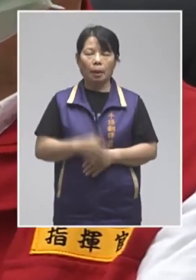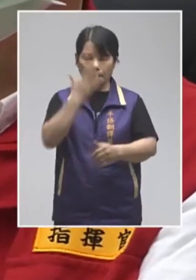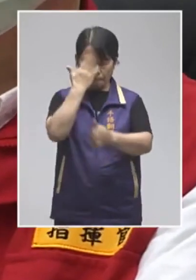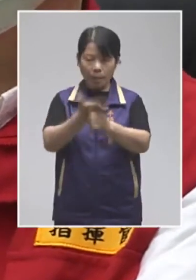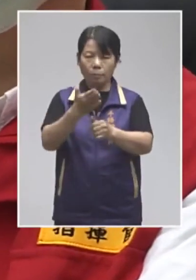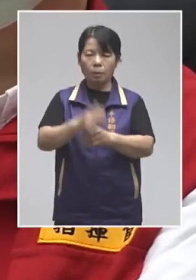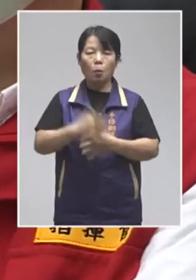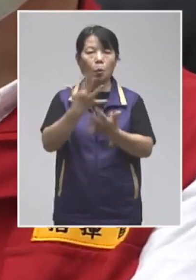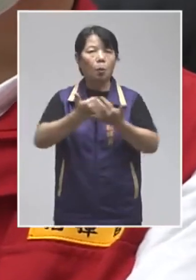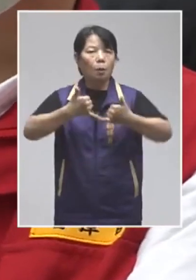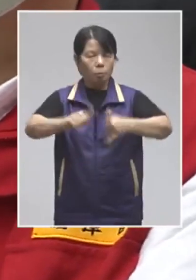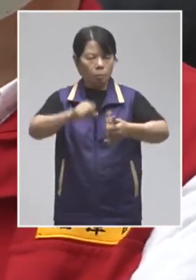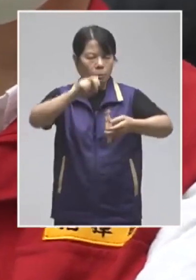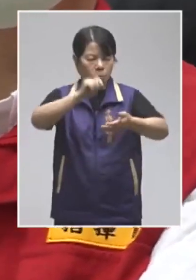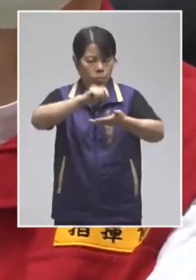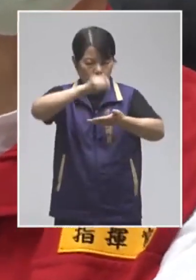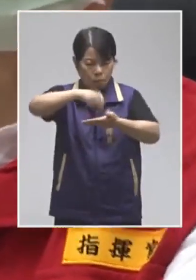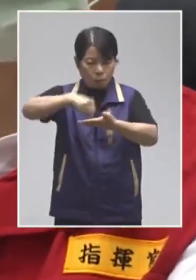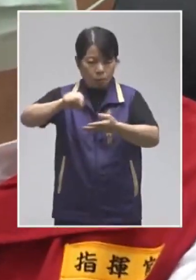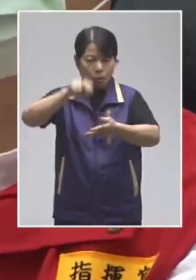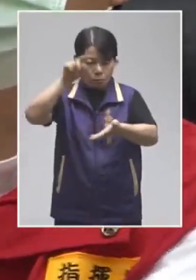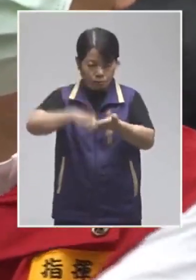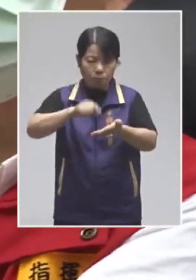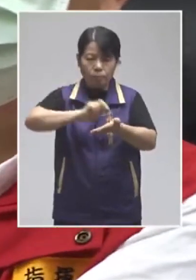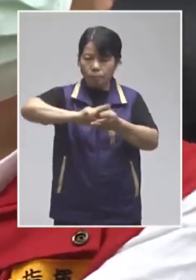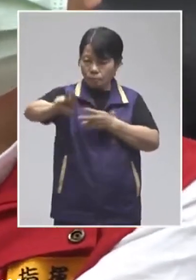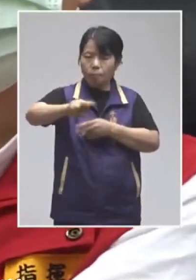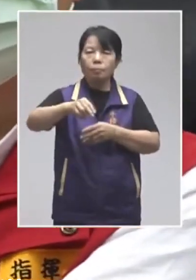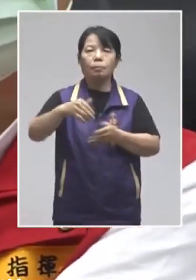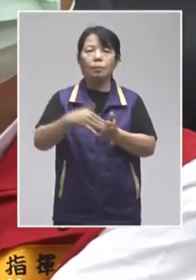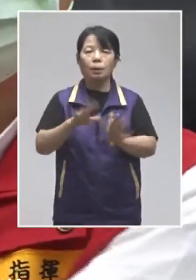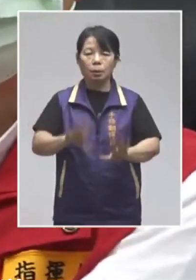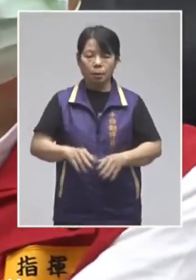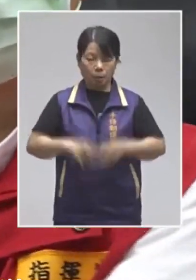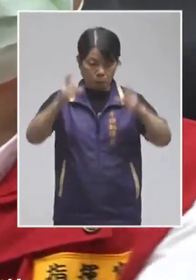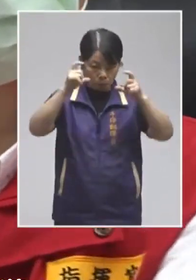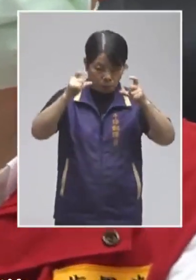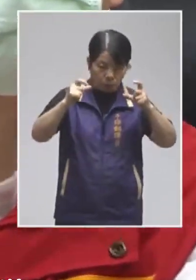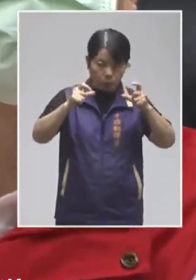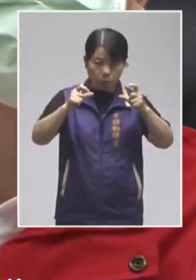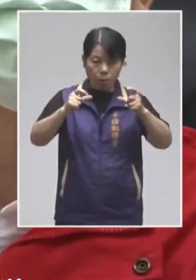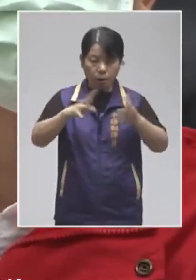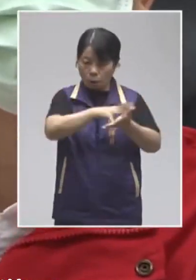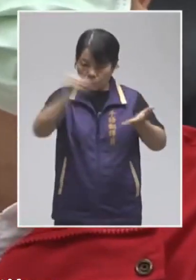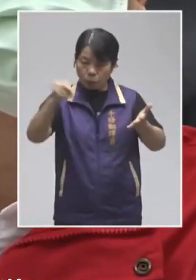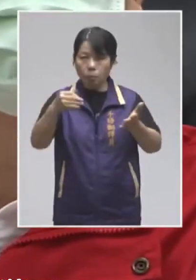收到居格书，也能够减轻第一线工作人员的负担。记者陈光佩高雄报道。